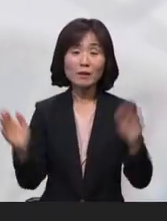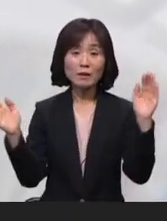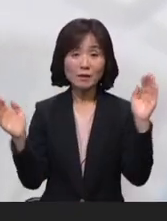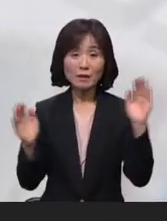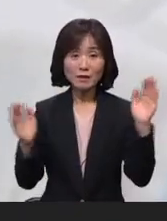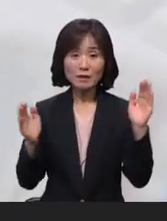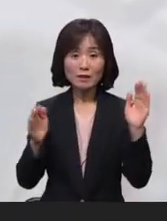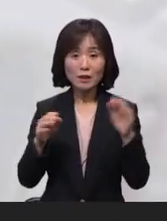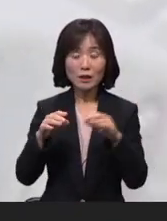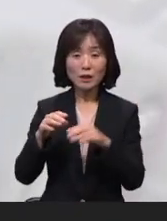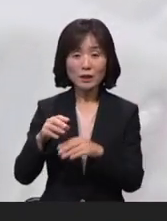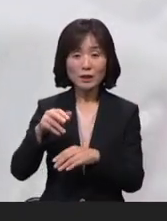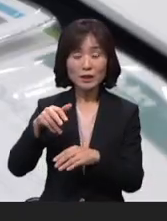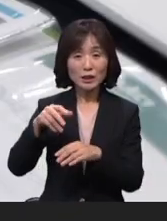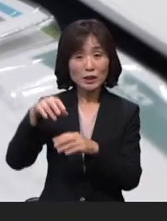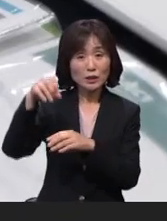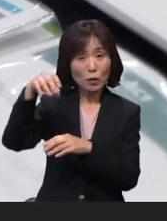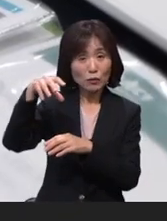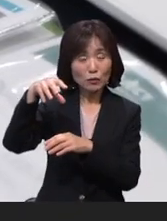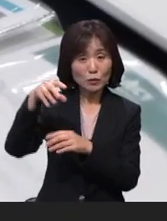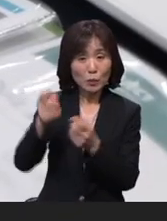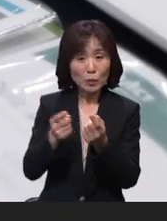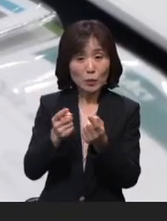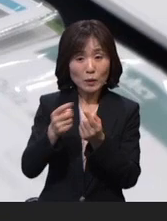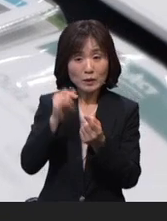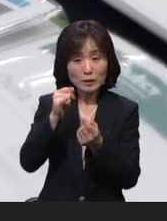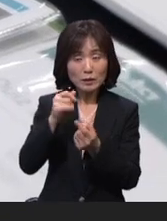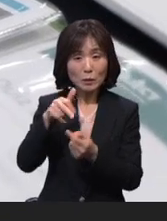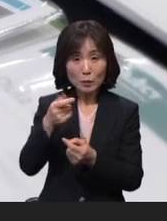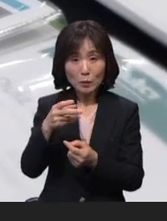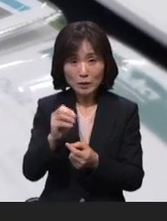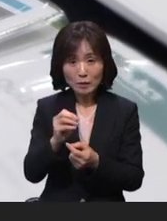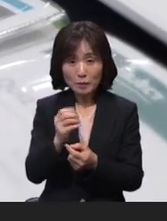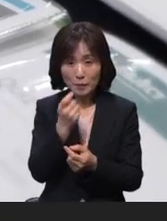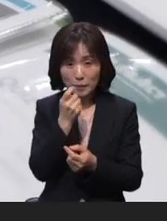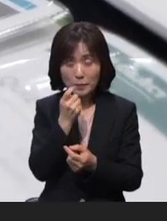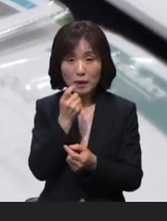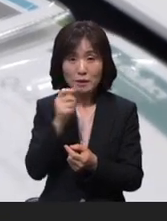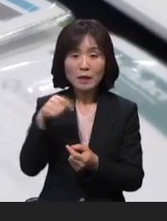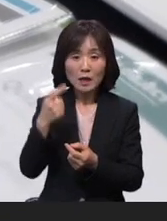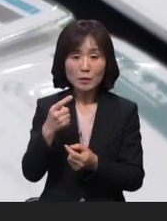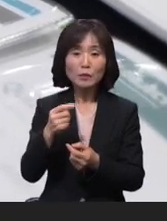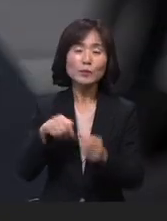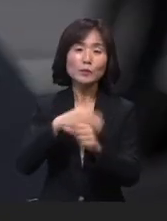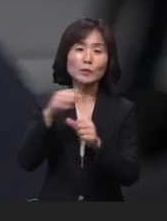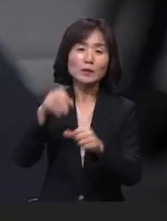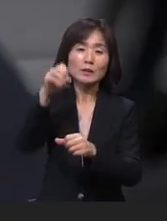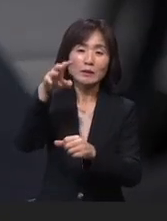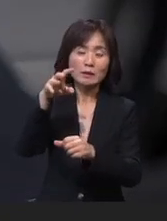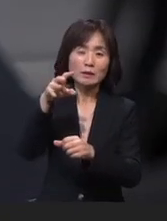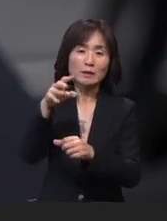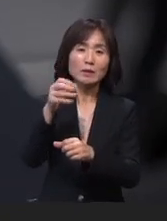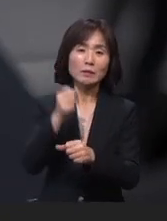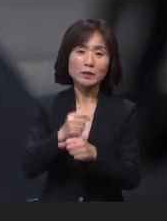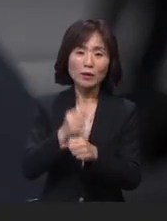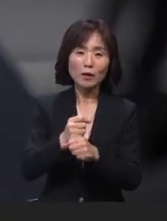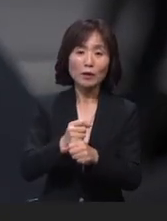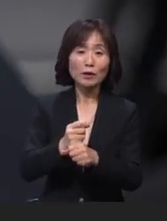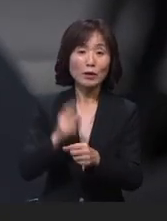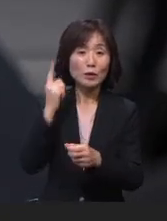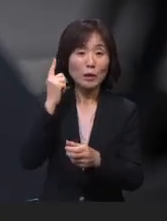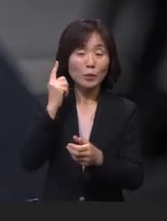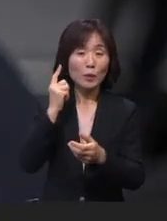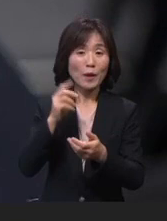학생들은 전구를 컨트롤할 수 있는 코딩을 익힌 뒤 직접 무드 등을 제작해 휴대폰 앱과